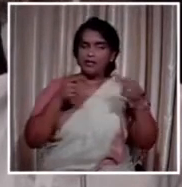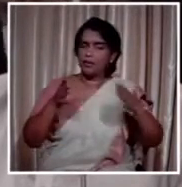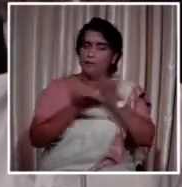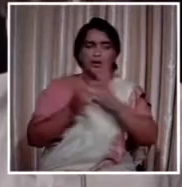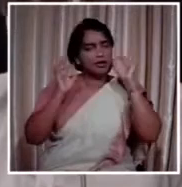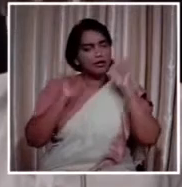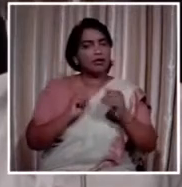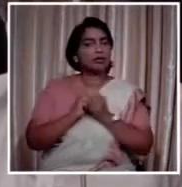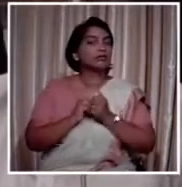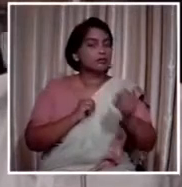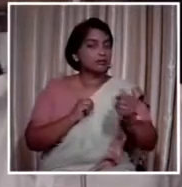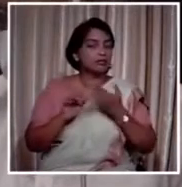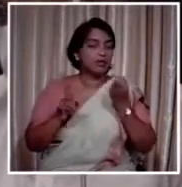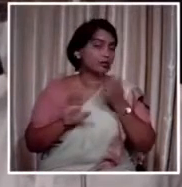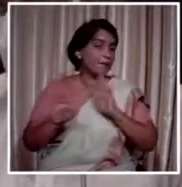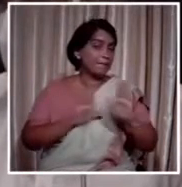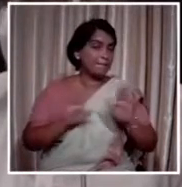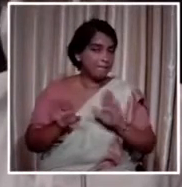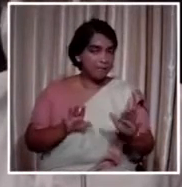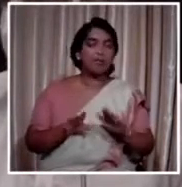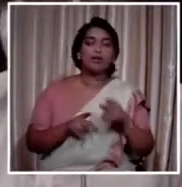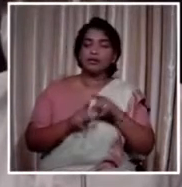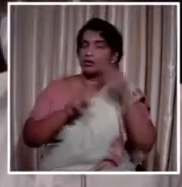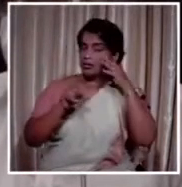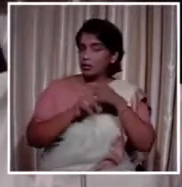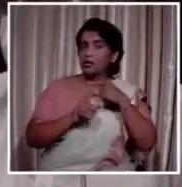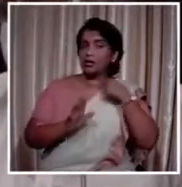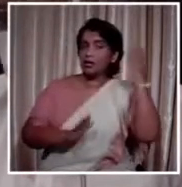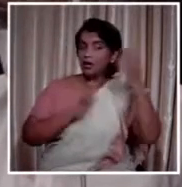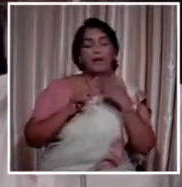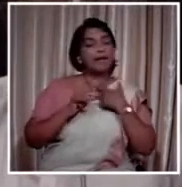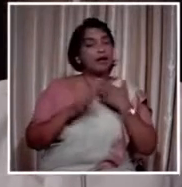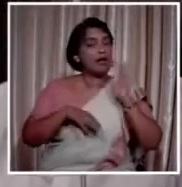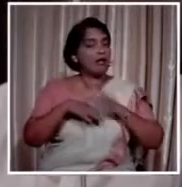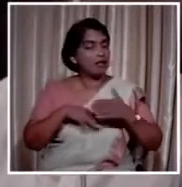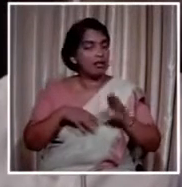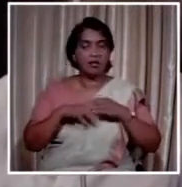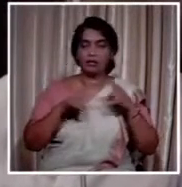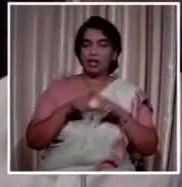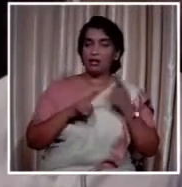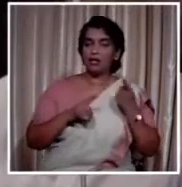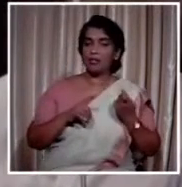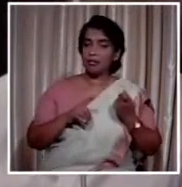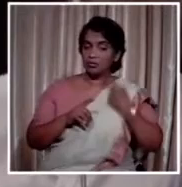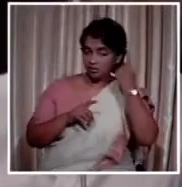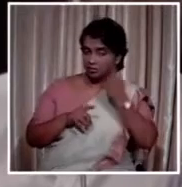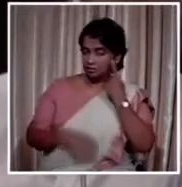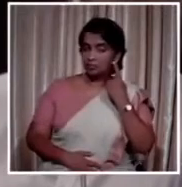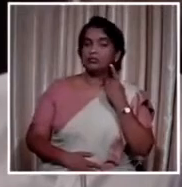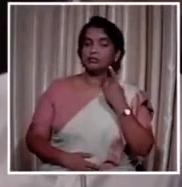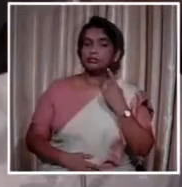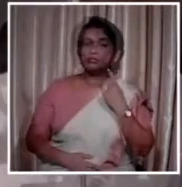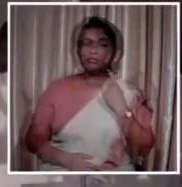இந்த பிரச்சனை முடிந்துவிடும் என்று சொல்வதை விட நம்மால் முடிந்த வகையில் தீர்வு காண்பதுதான் முக்கியம்.